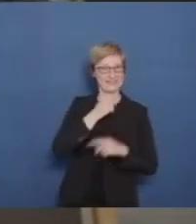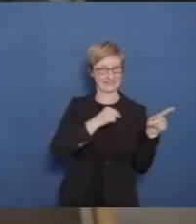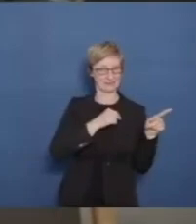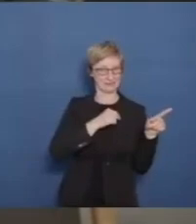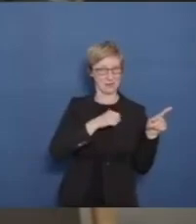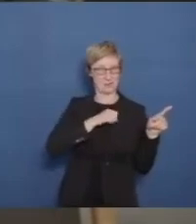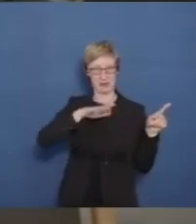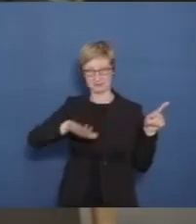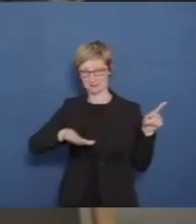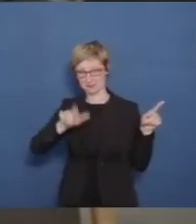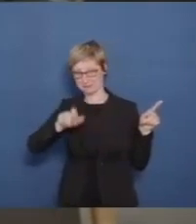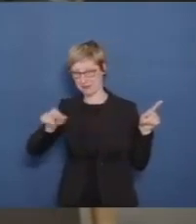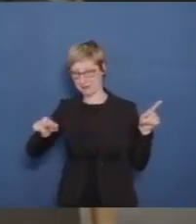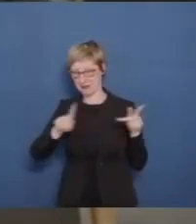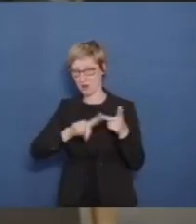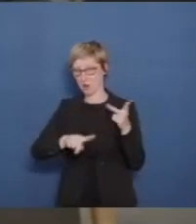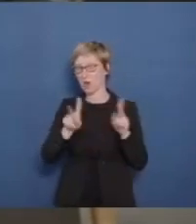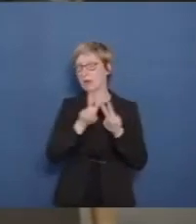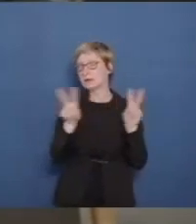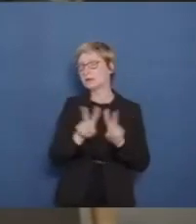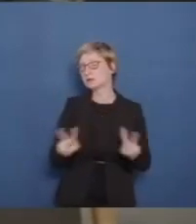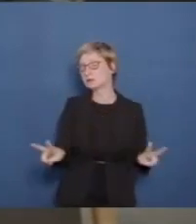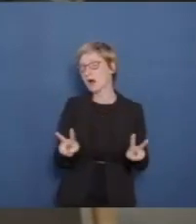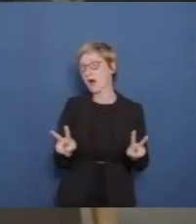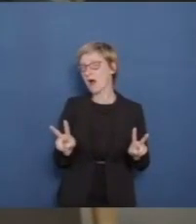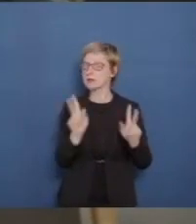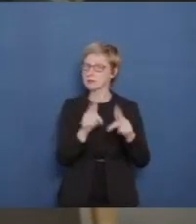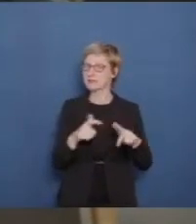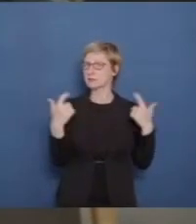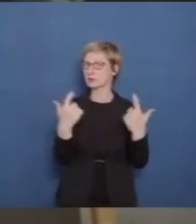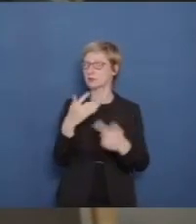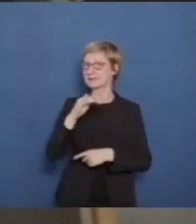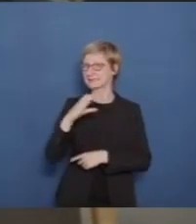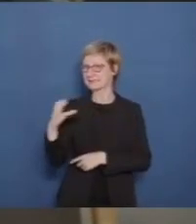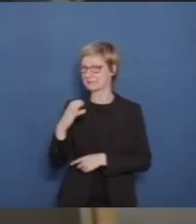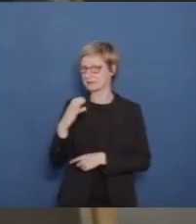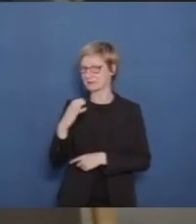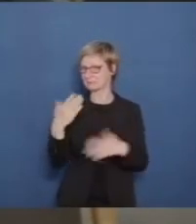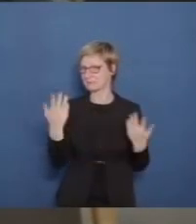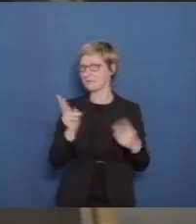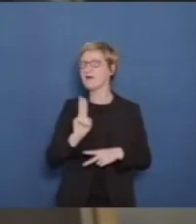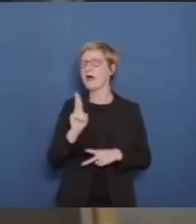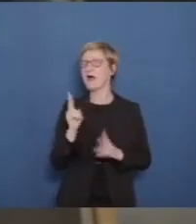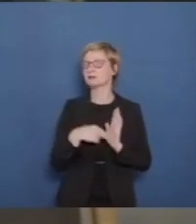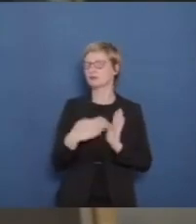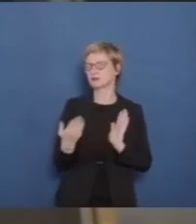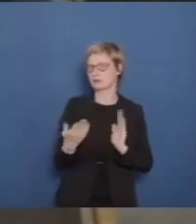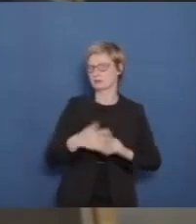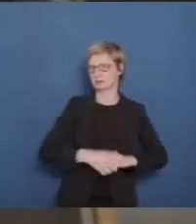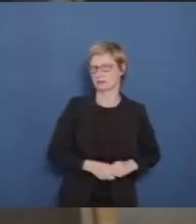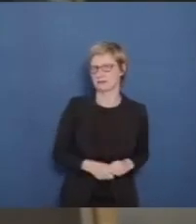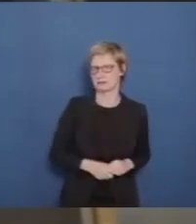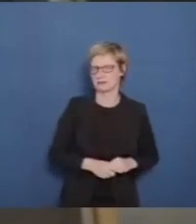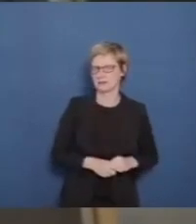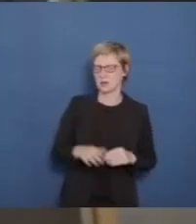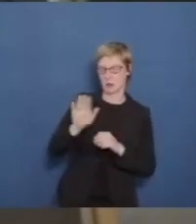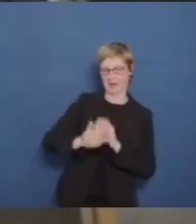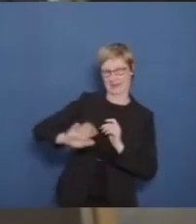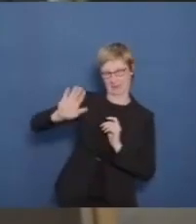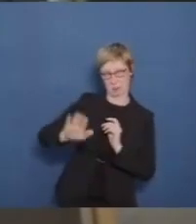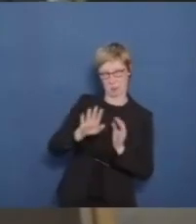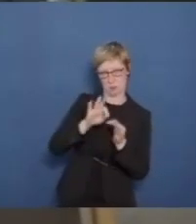die Palästinenser oder ein internationales Tribunal wie der ICC? Oder ist die Region ein Raum, in